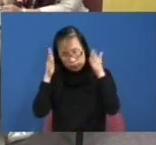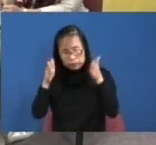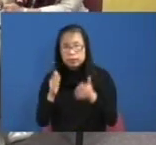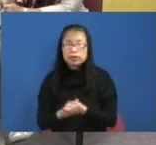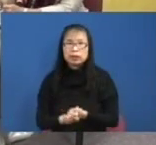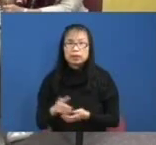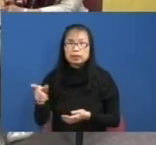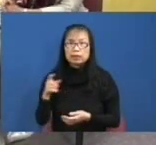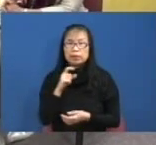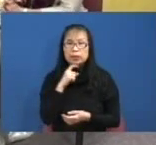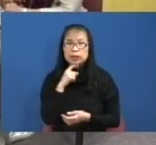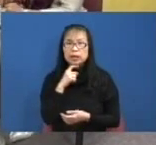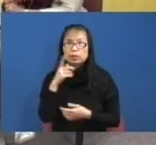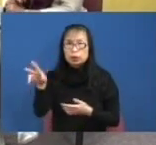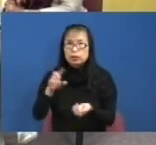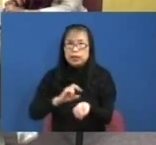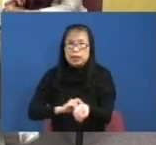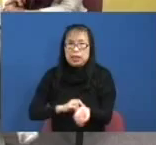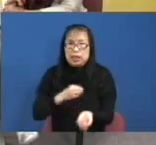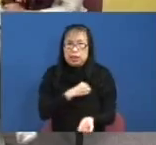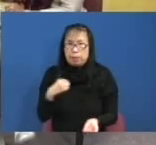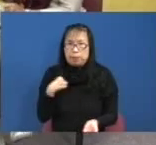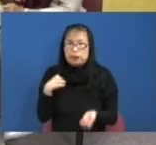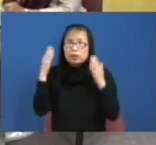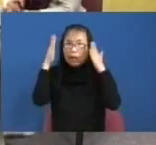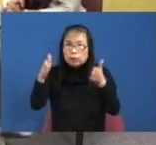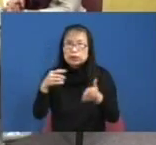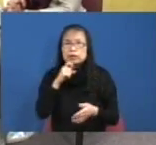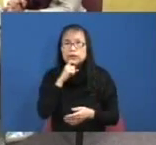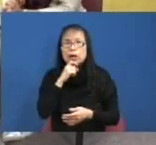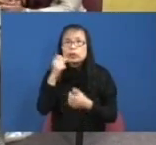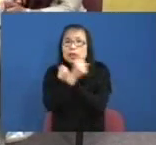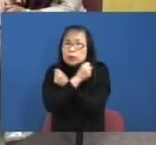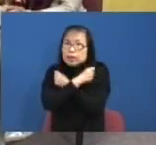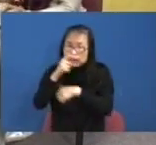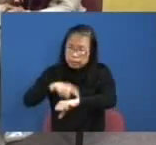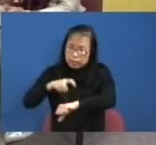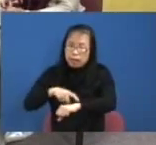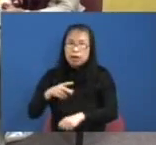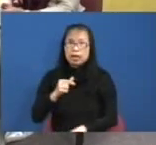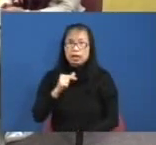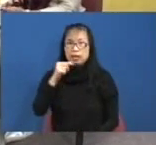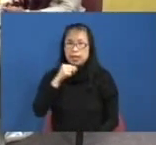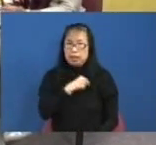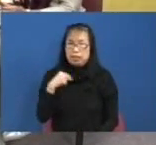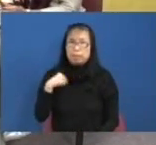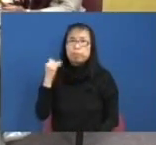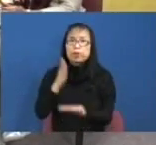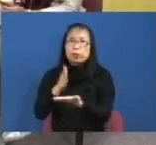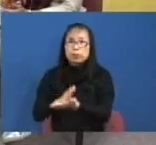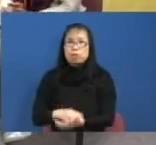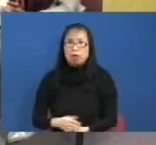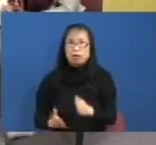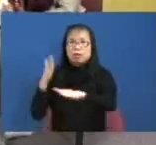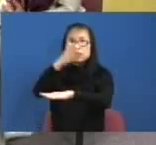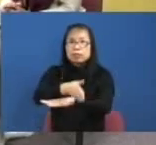你哋有啲叫即係同醫生一樣，有少少即係叫落場嘅時間啊嘛。咁你即係 醫生又唔同喎，佢肯定係超過